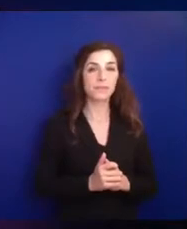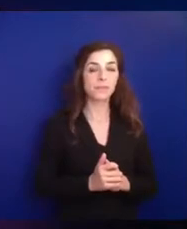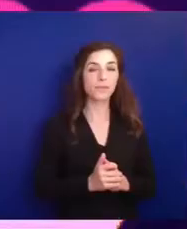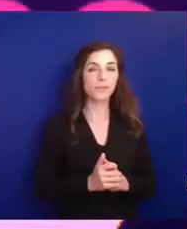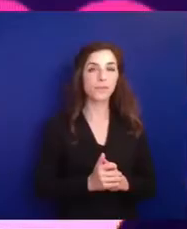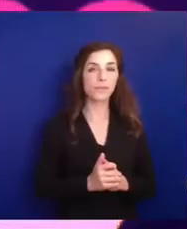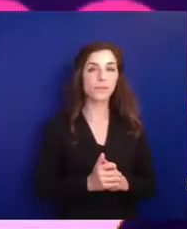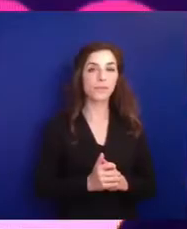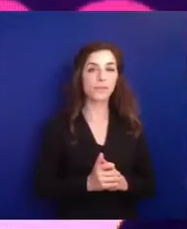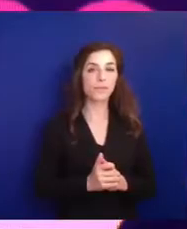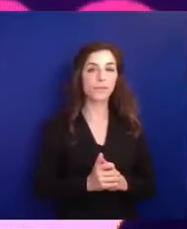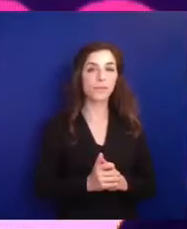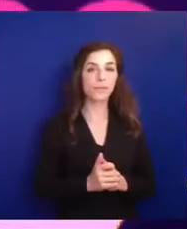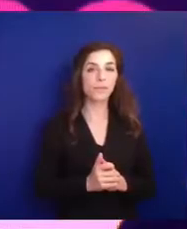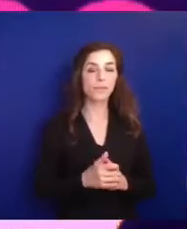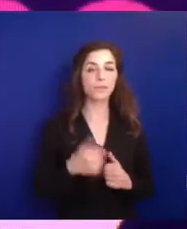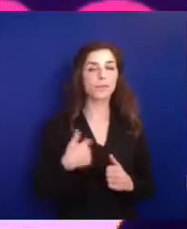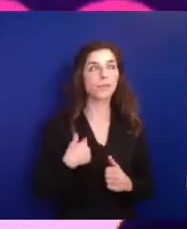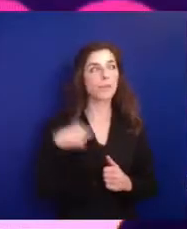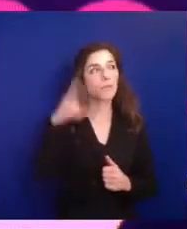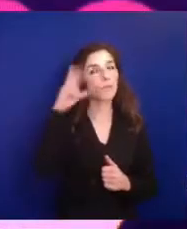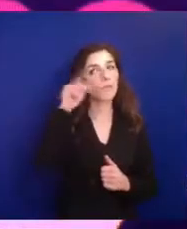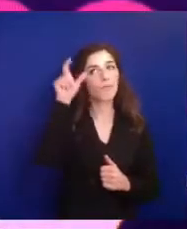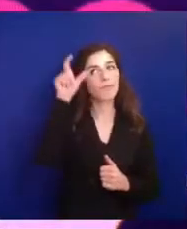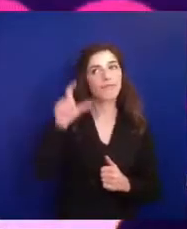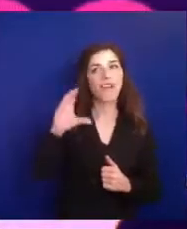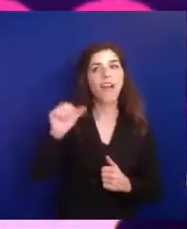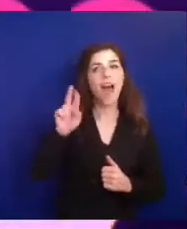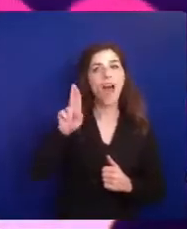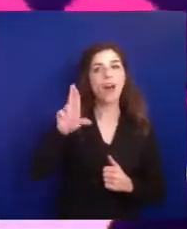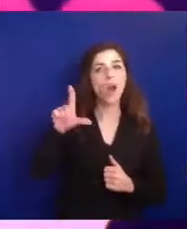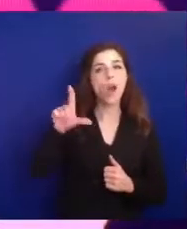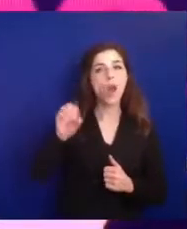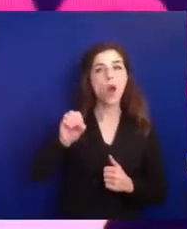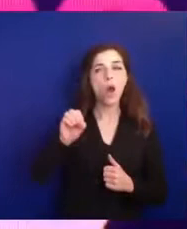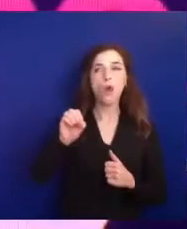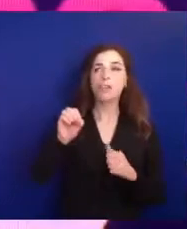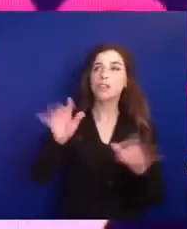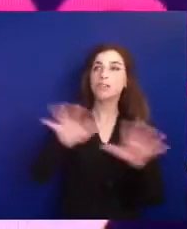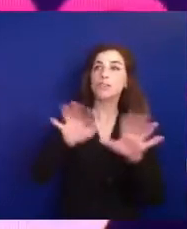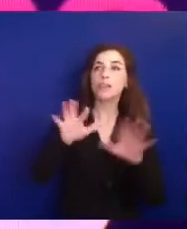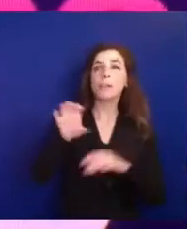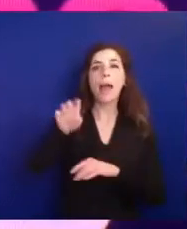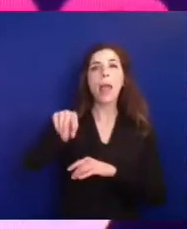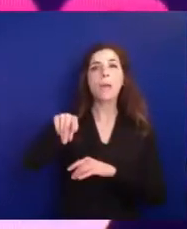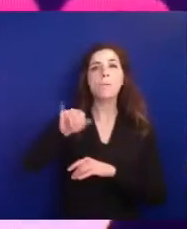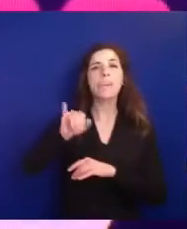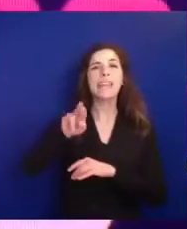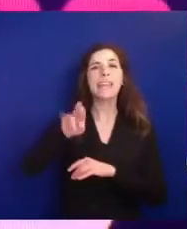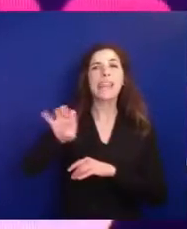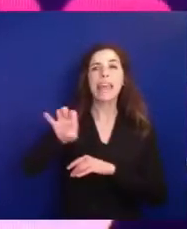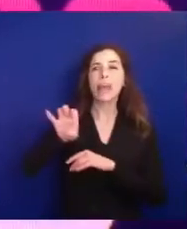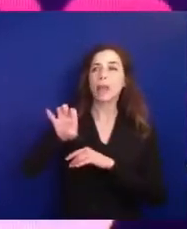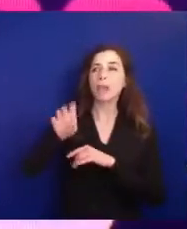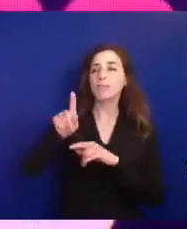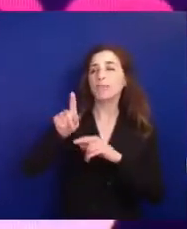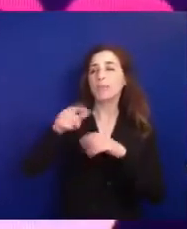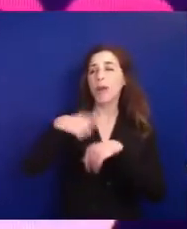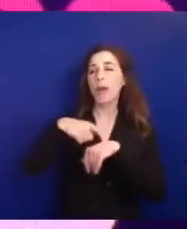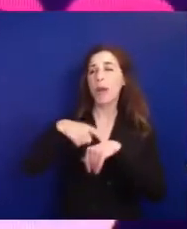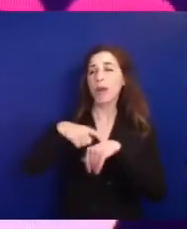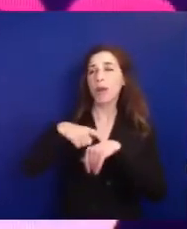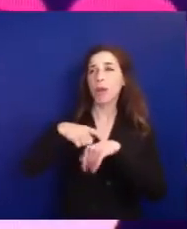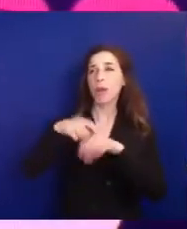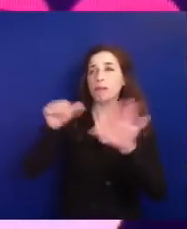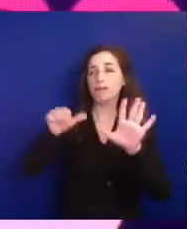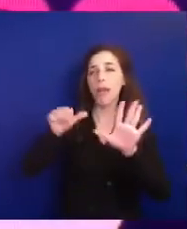ho conosciuto un certo carlo vicino al cinema in payer giovedì scorso verso le ore 18 era uscita dal